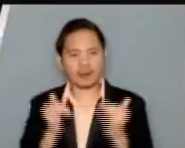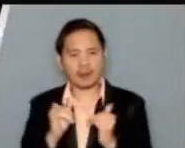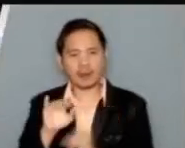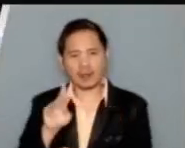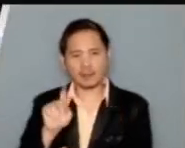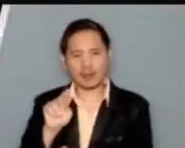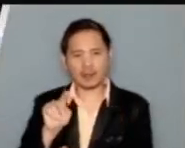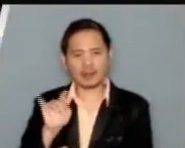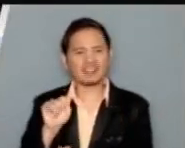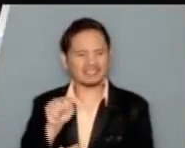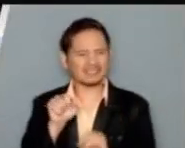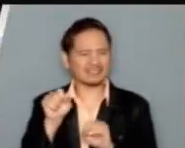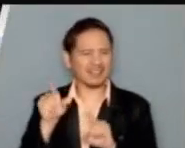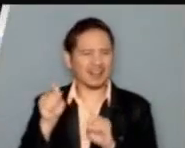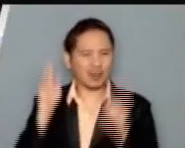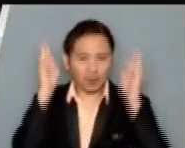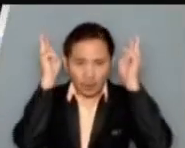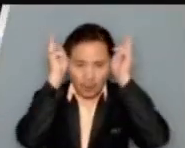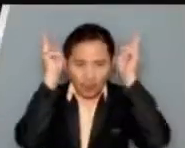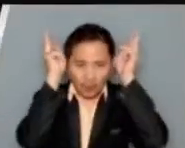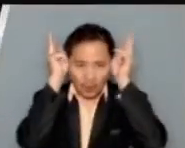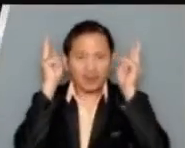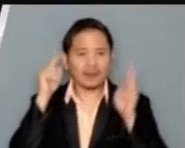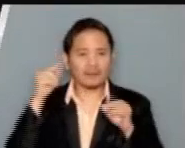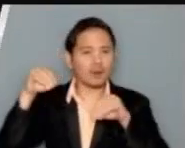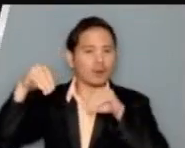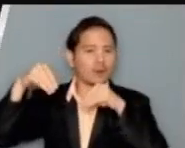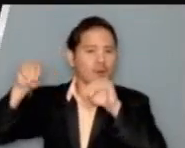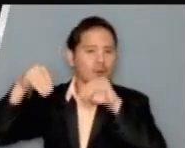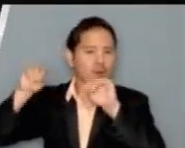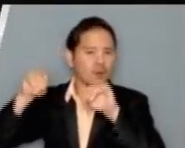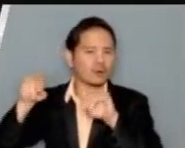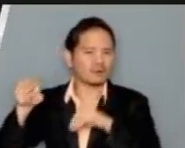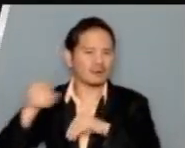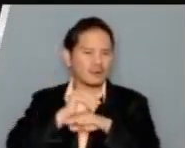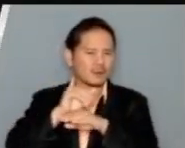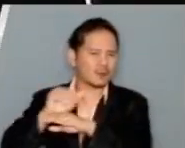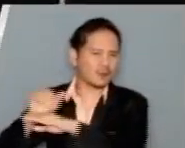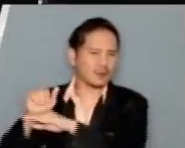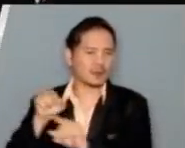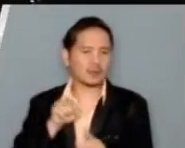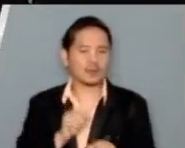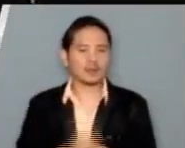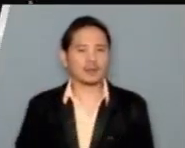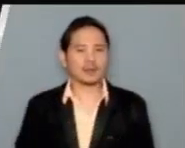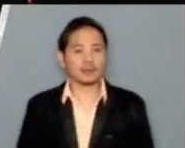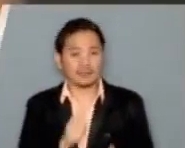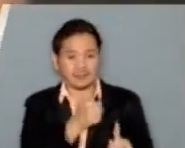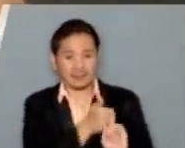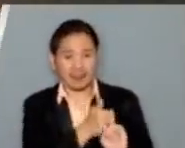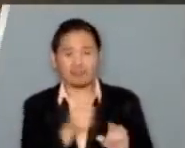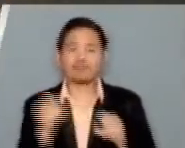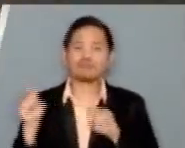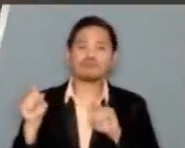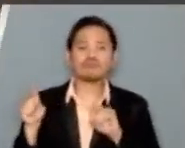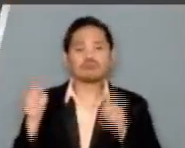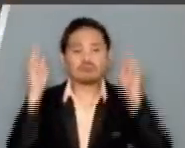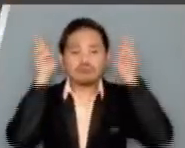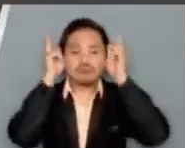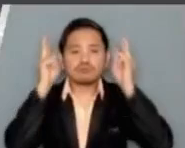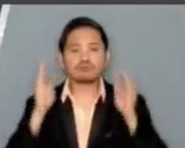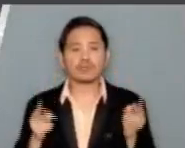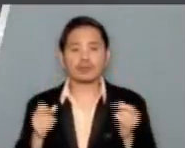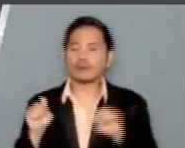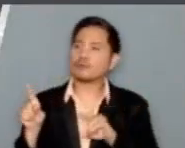gulay sa kogo night market ayon sa mga saksi nagtitinda lamang k Ano ang biktima sa kanyang estante ng biglang